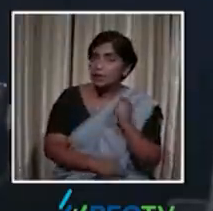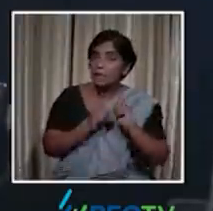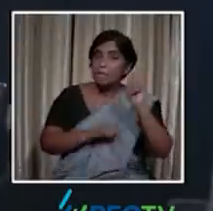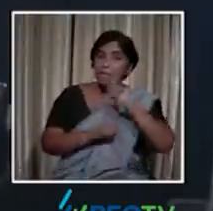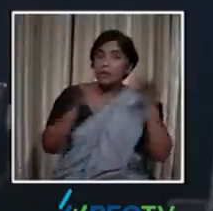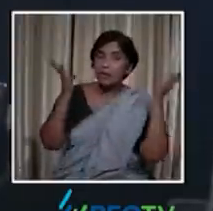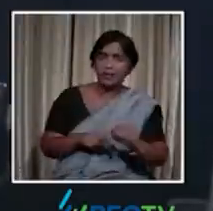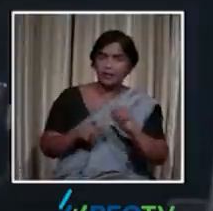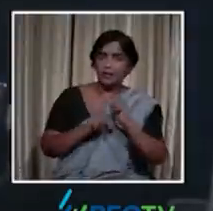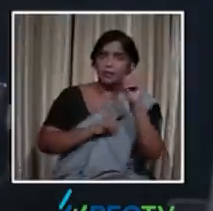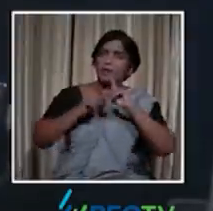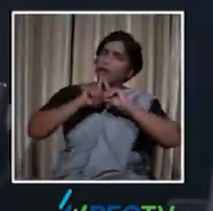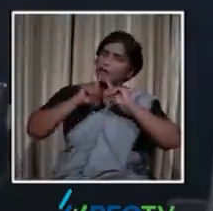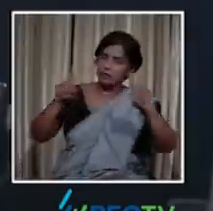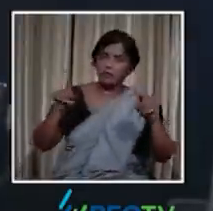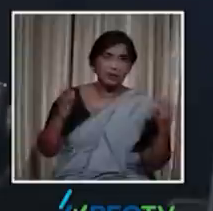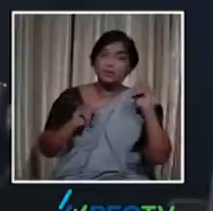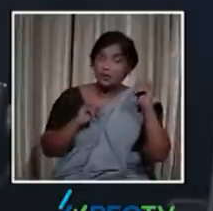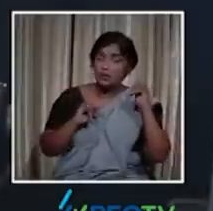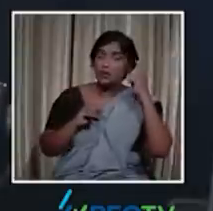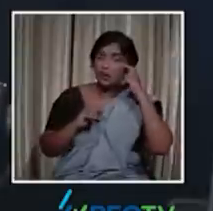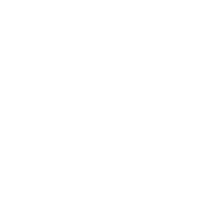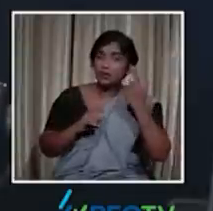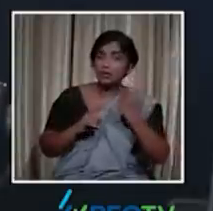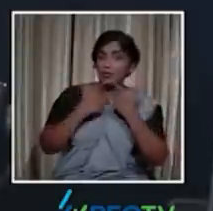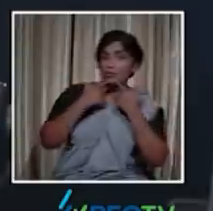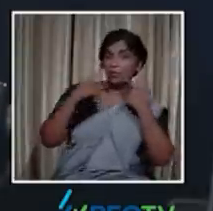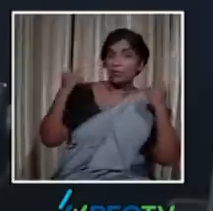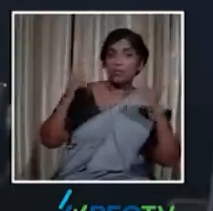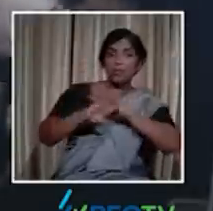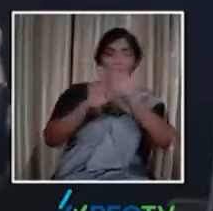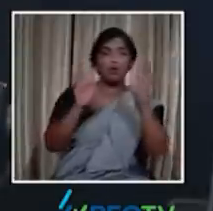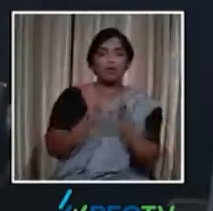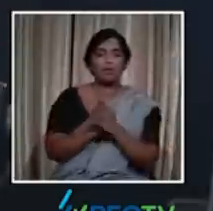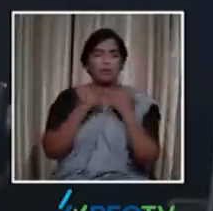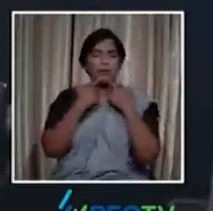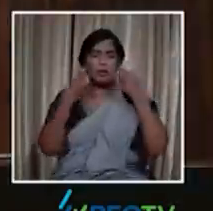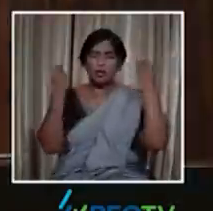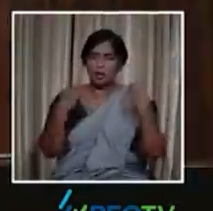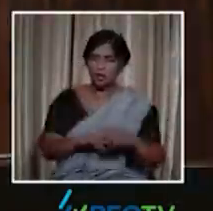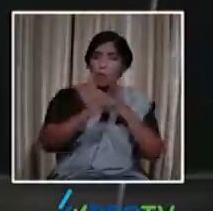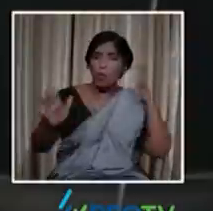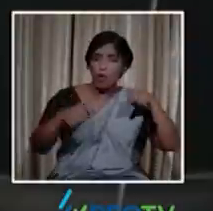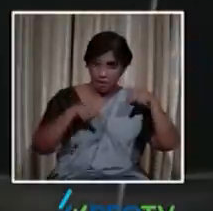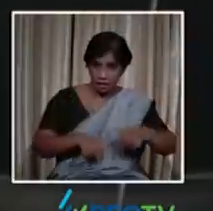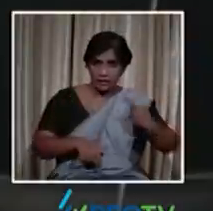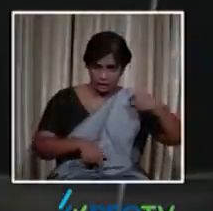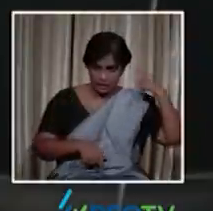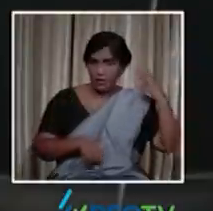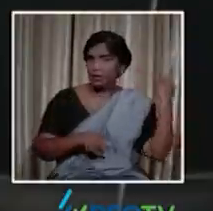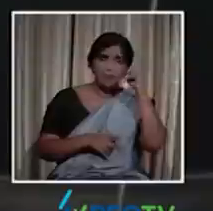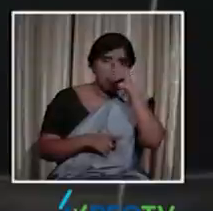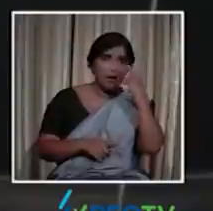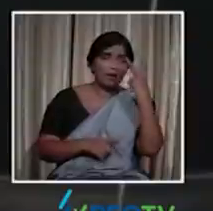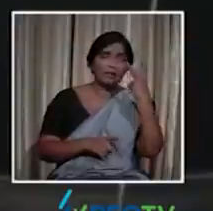නොවන දවසේ වියදම කීයද කියලා. නැත්තම් තව සමහර කට්ටිය තනියම පොර වෙන්න ගිහලා ඔකෝගේම ආත්මගරුත්වය නැති කරනවා. පැහැදිලිවම ඔබ නිවැරදි. තෙල් පොලින් ඇතුළත මාස